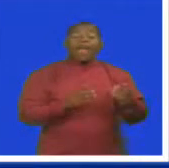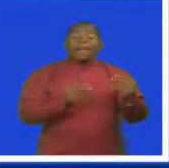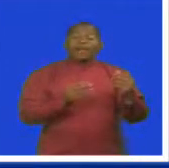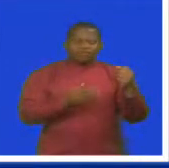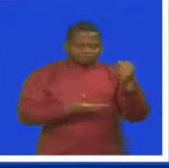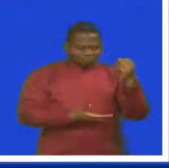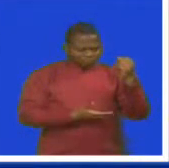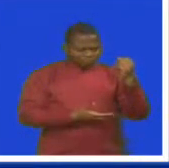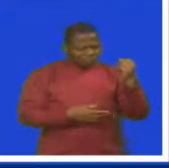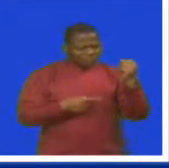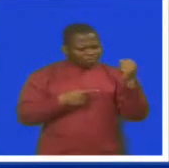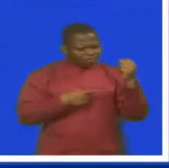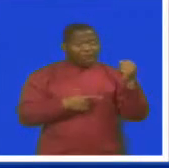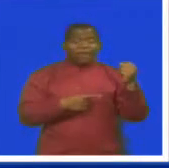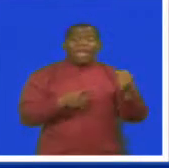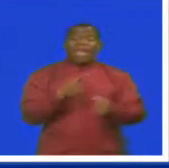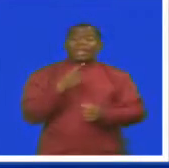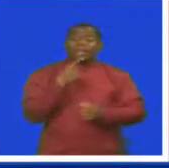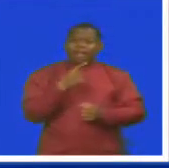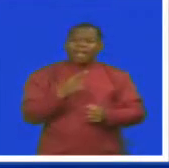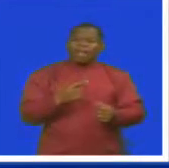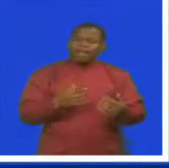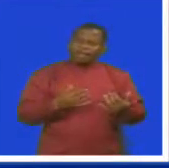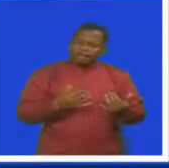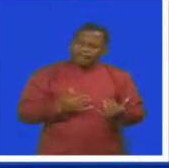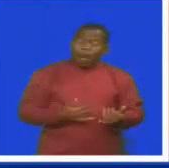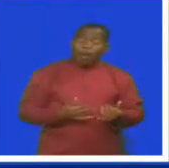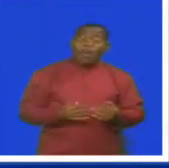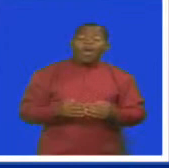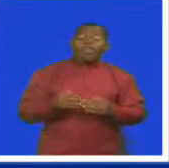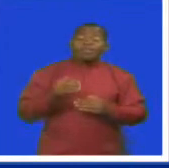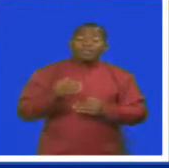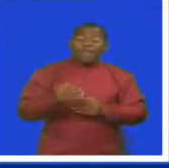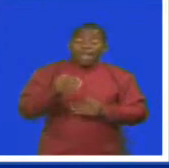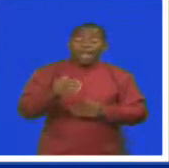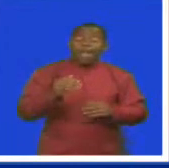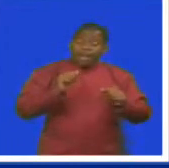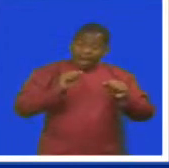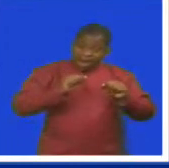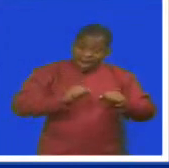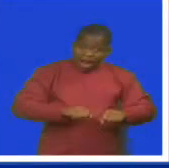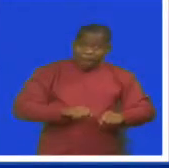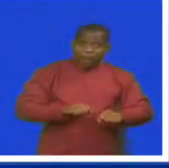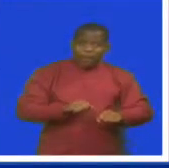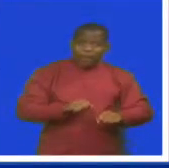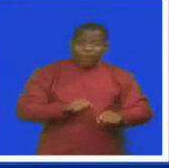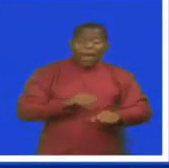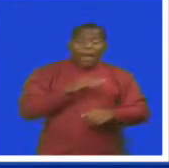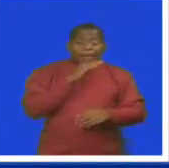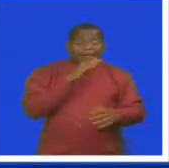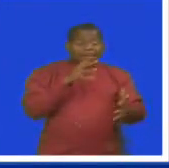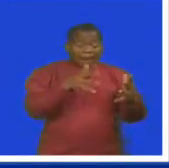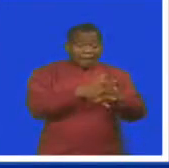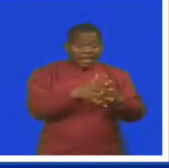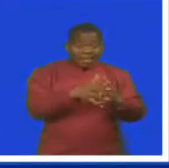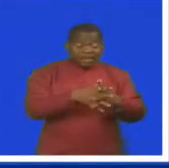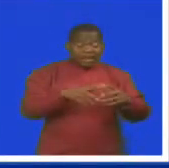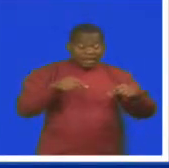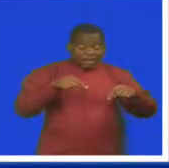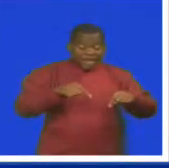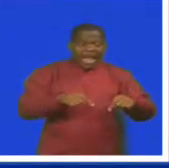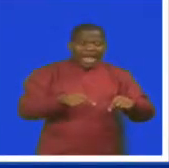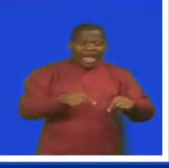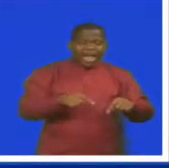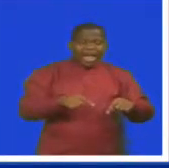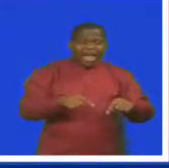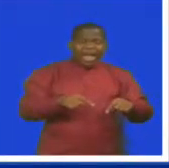iyavumeleka ukuthi ngaphindze iqhubeke nasibuye le service phindze sifake lana ke sihlanganise cishe onke lama stakeholders naphathelana nale